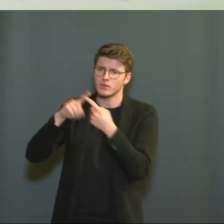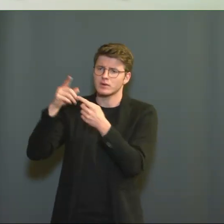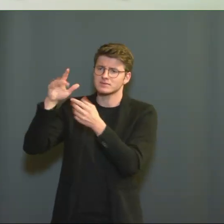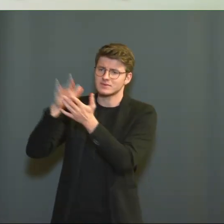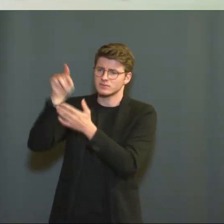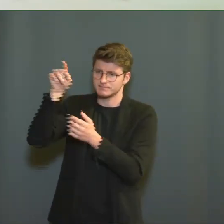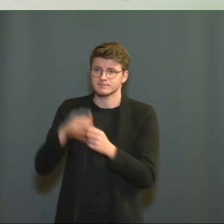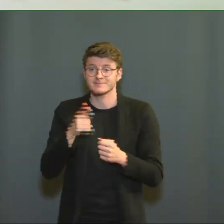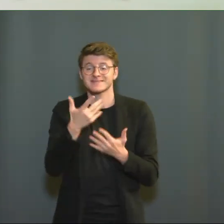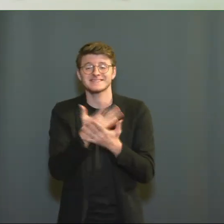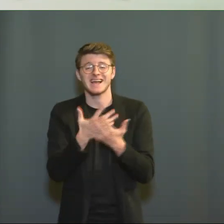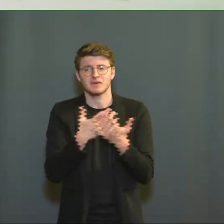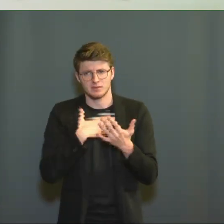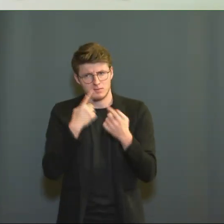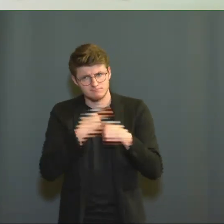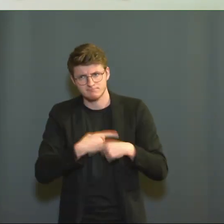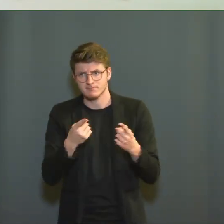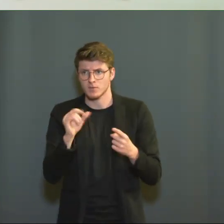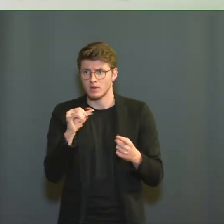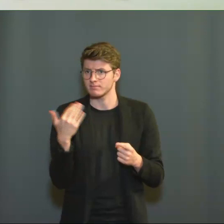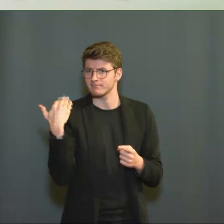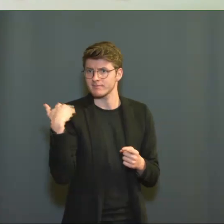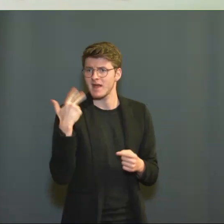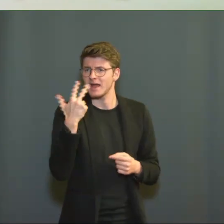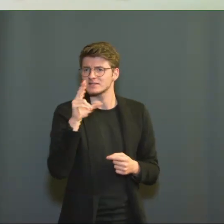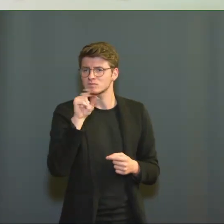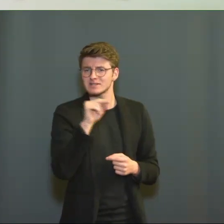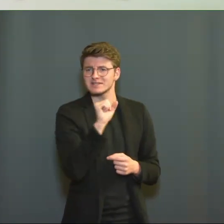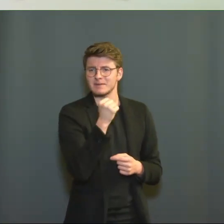op basis van de gegevens van 28 september.